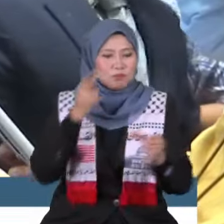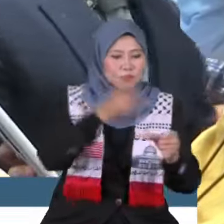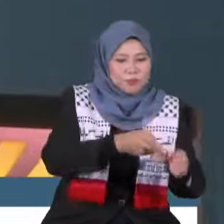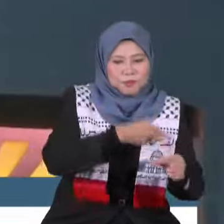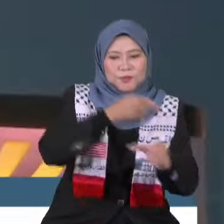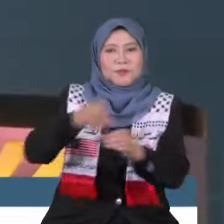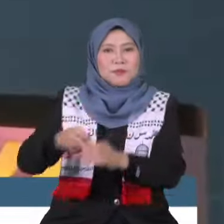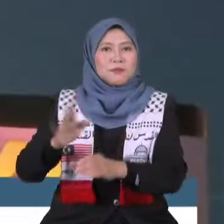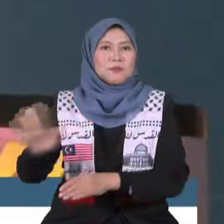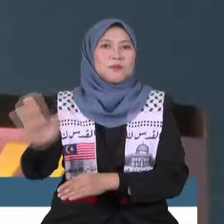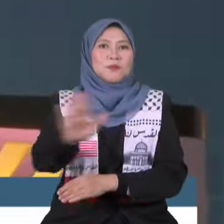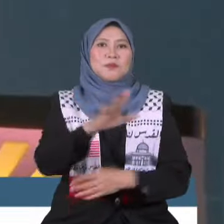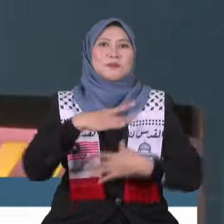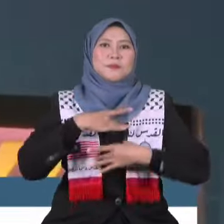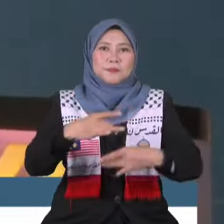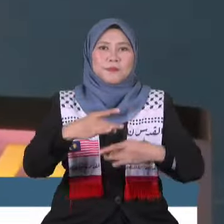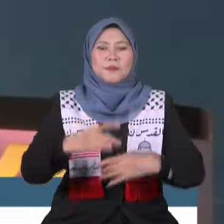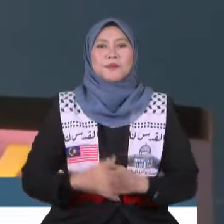minat.